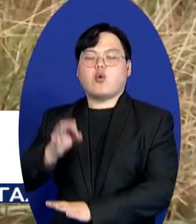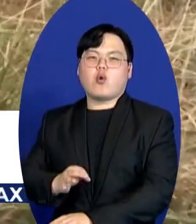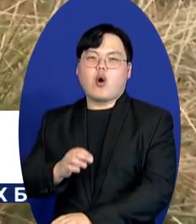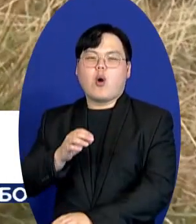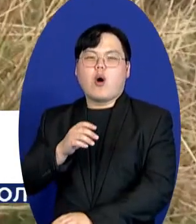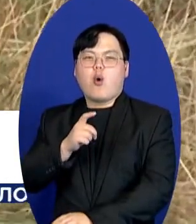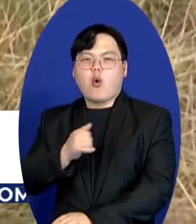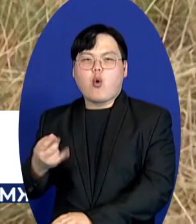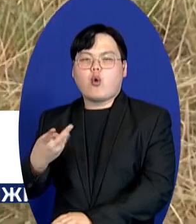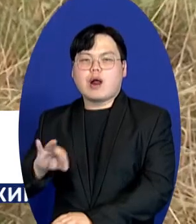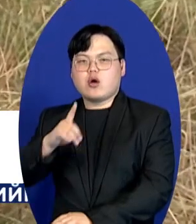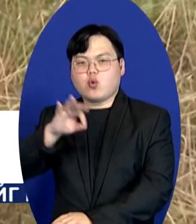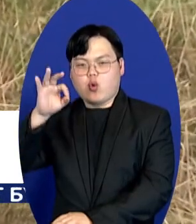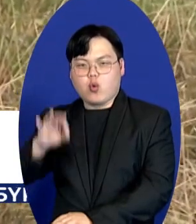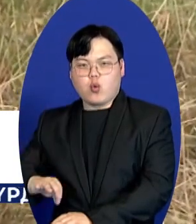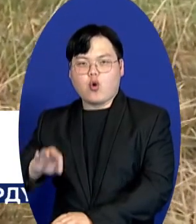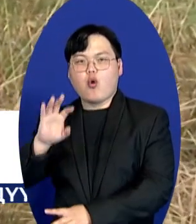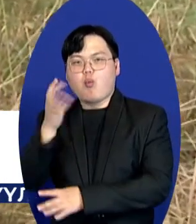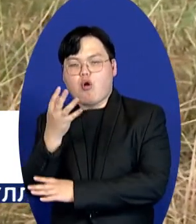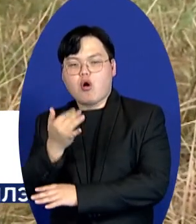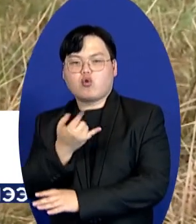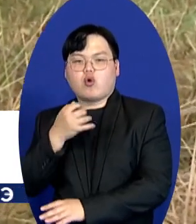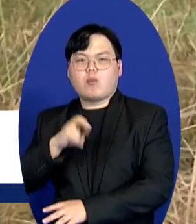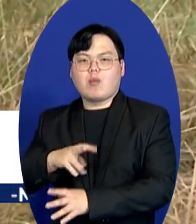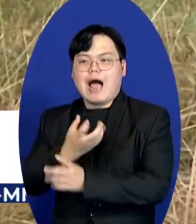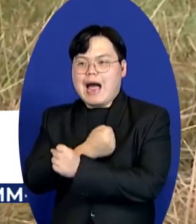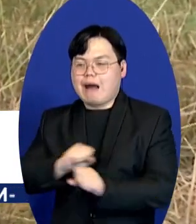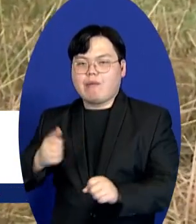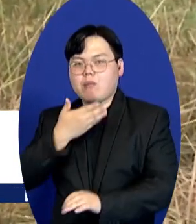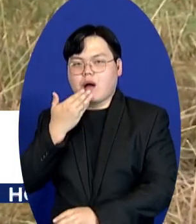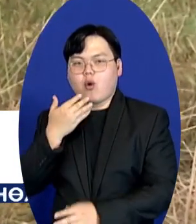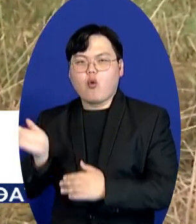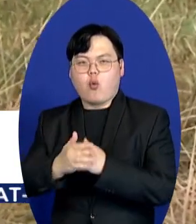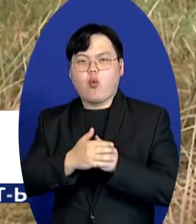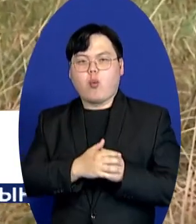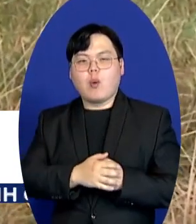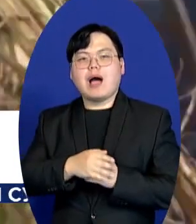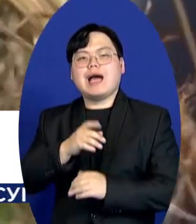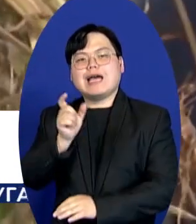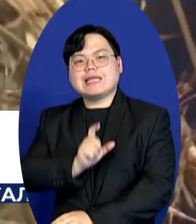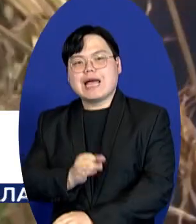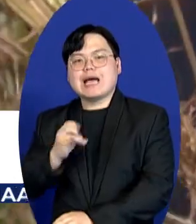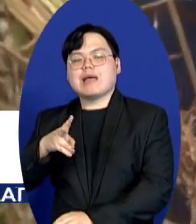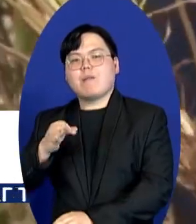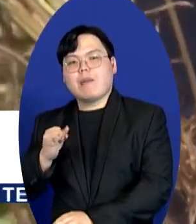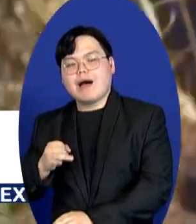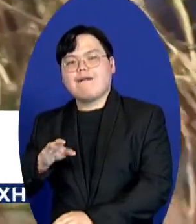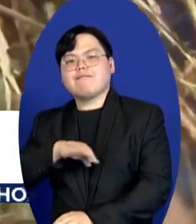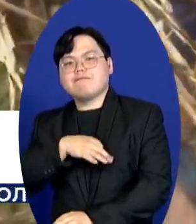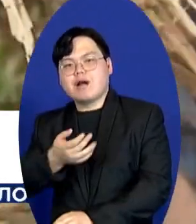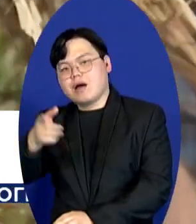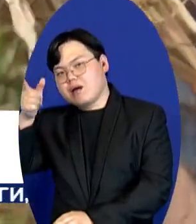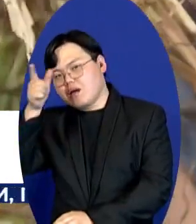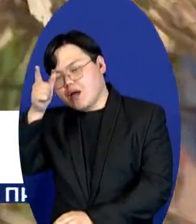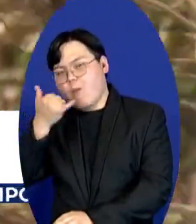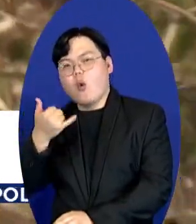хатаж гандах аюулд орж мод ургамлууд аврагдах найдлаггүй шахан болсон гэж үзжээ. Итали, Испан, Португал, Франц, Герман, Их Британь,